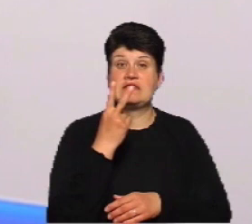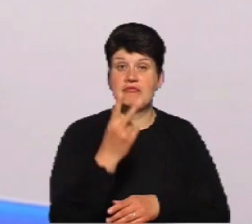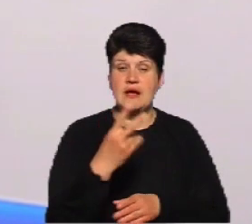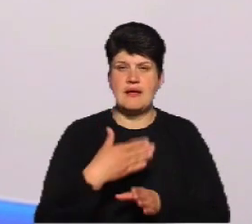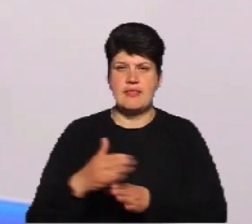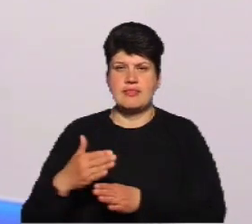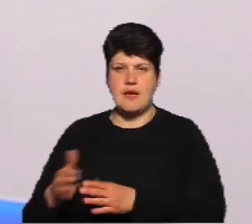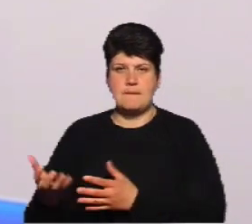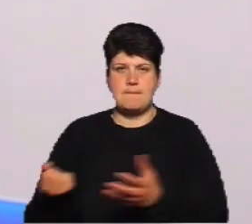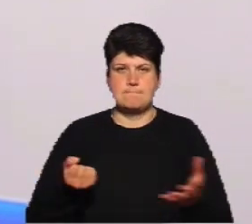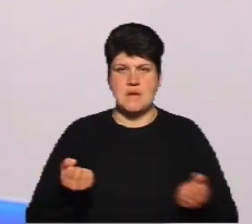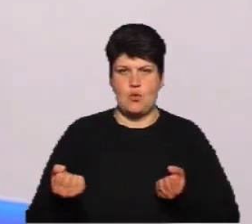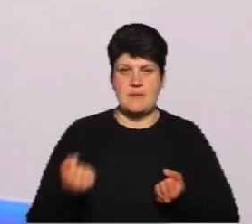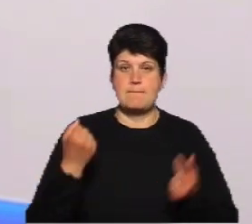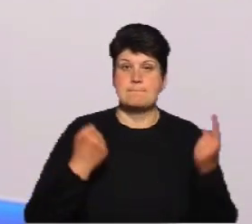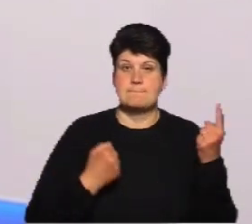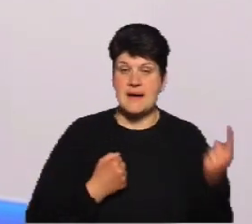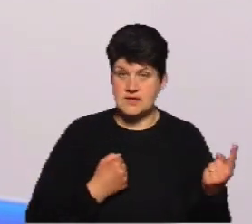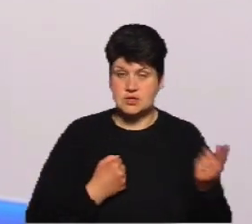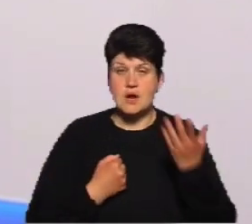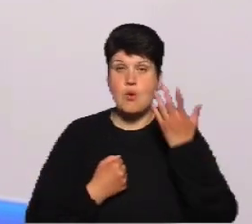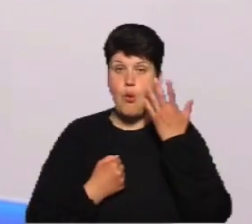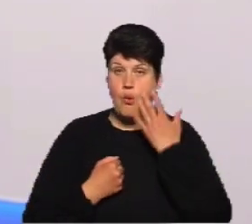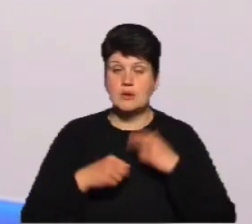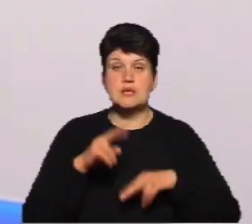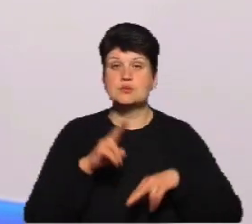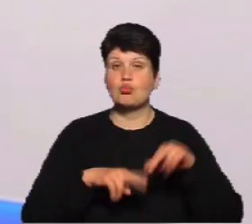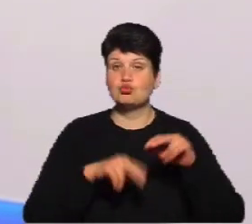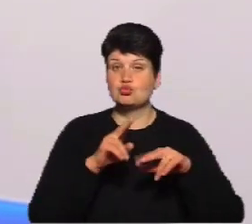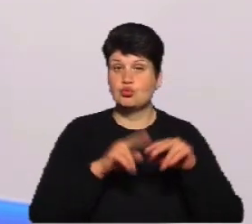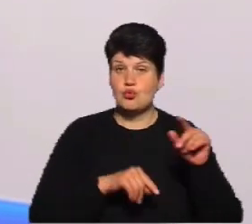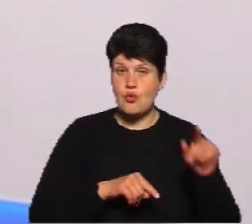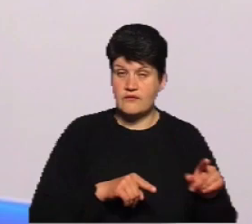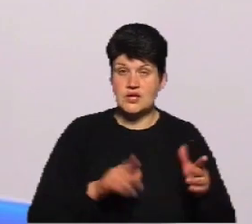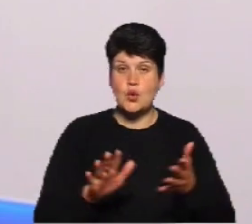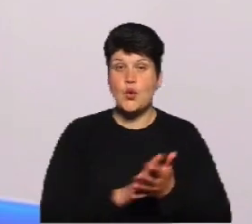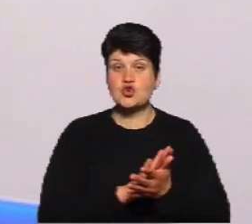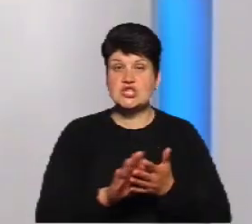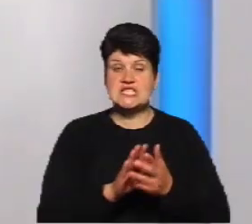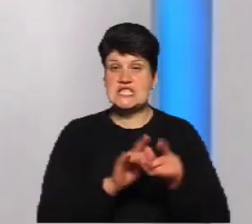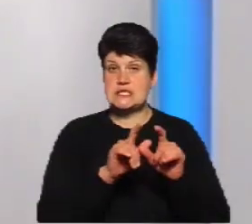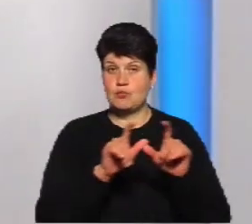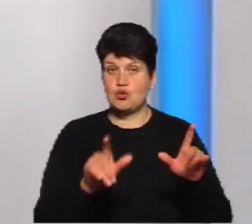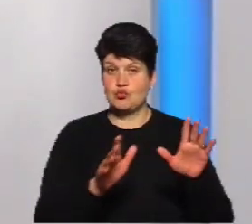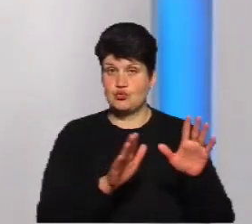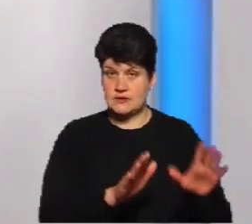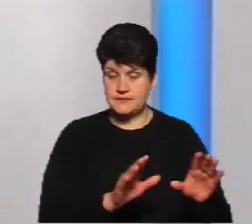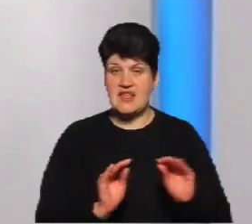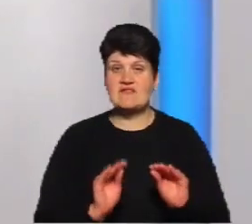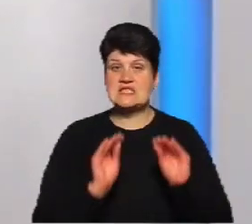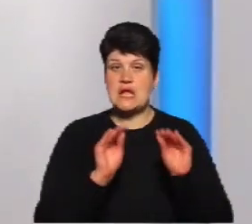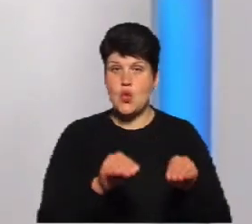прийомки. Перший – коли збудовані самі очисні споруди, встановлено